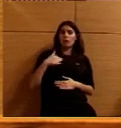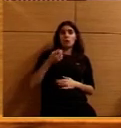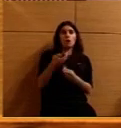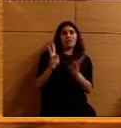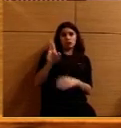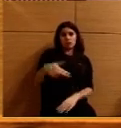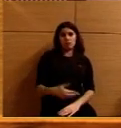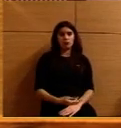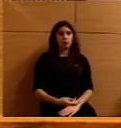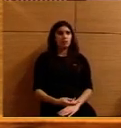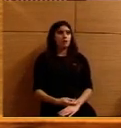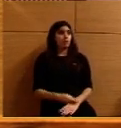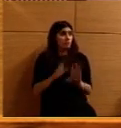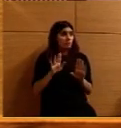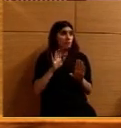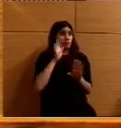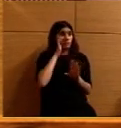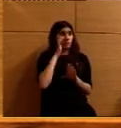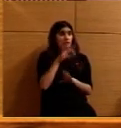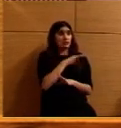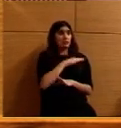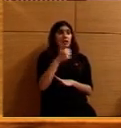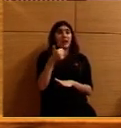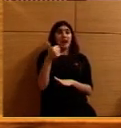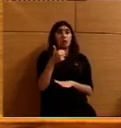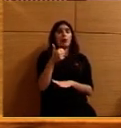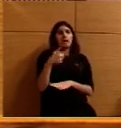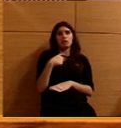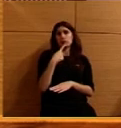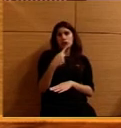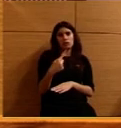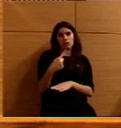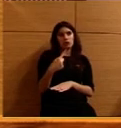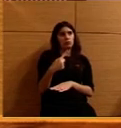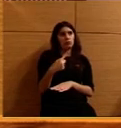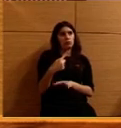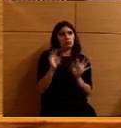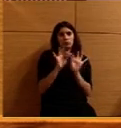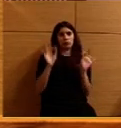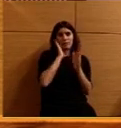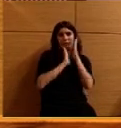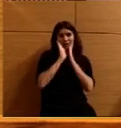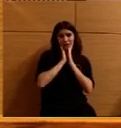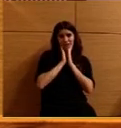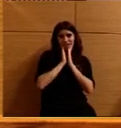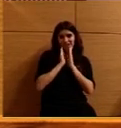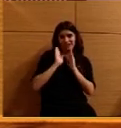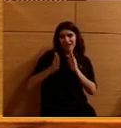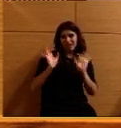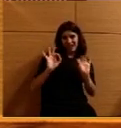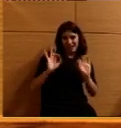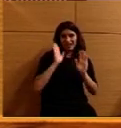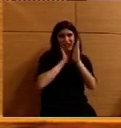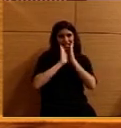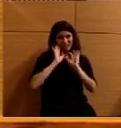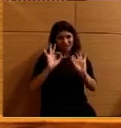després tots els altres. Però vull dir, senyora Atxuara, que vostè sap que li ho dic en tot, he dit això amb tot el carinyo, no vull que ho dic amb tot